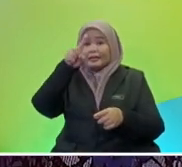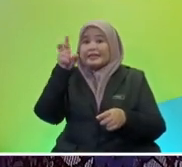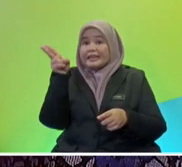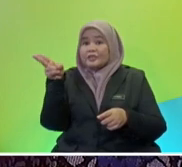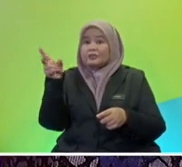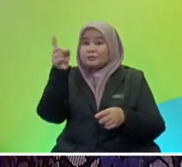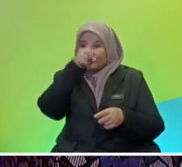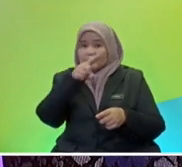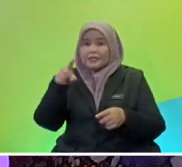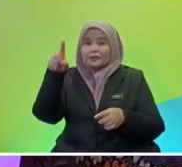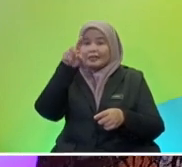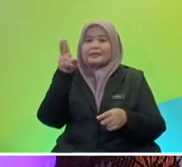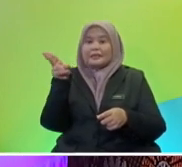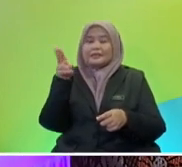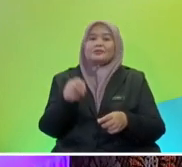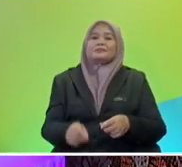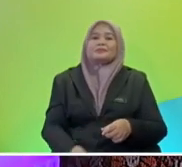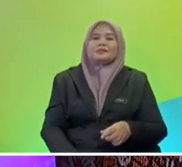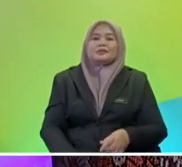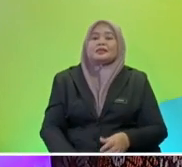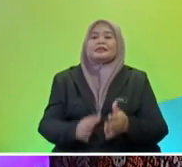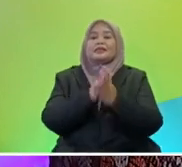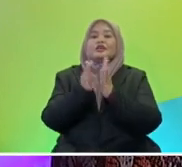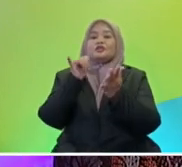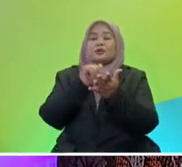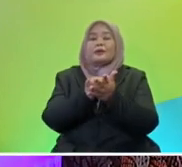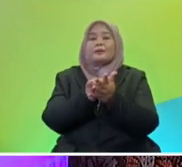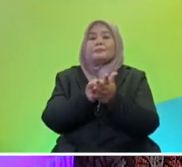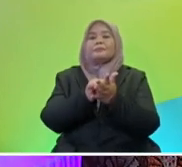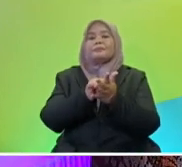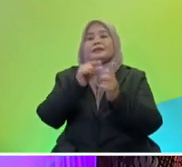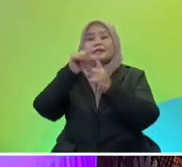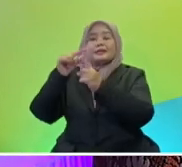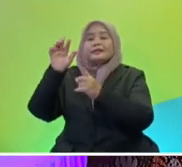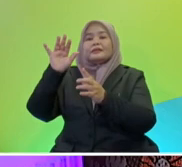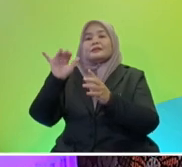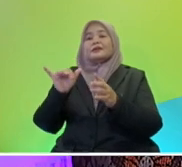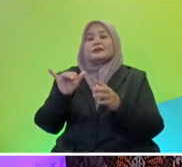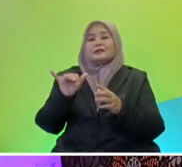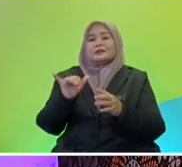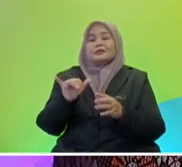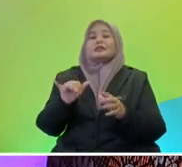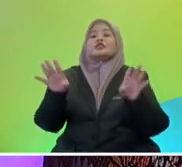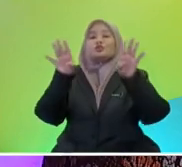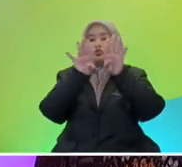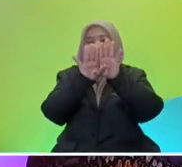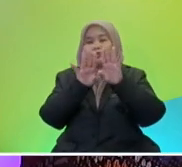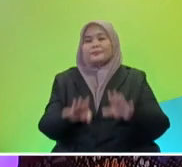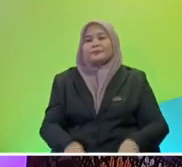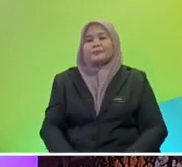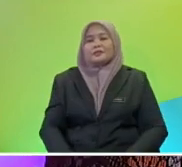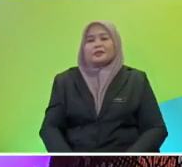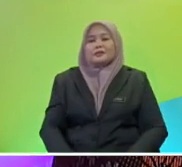ini supaya dapat nampak Oke jadi itu adalah perkataan yang terdiri dari suku kata tertutup kemudian